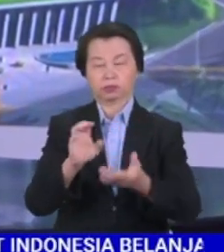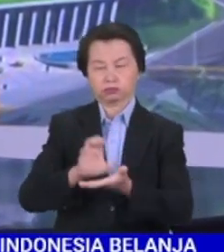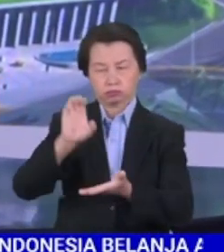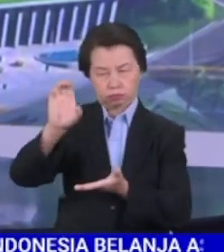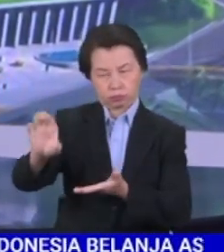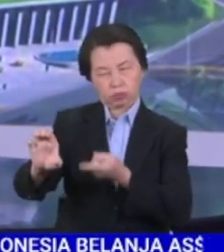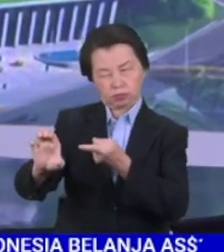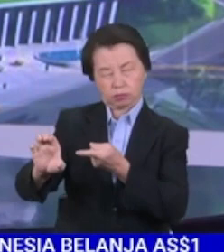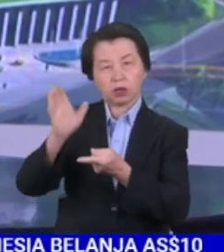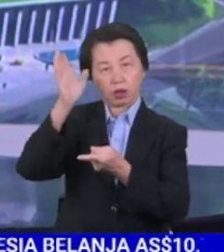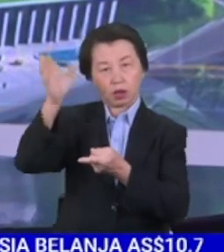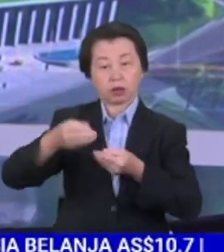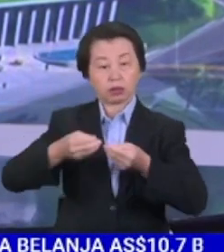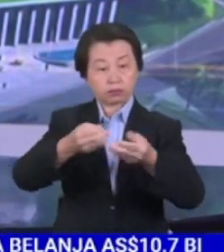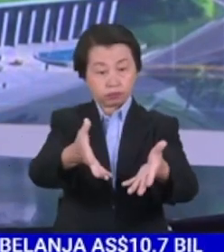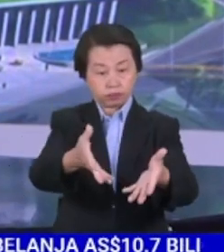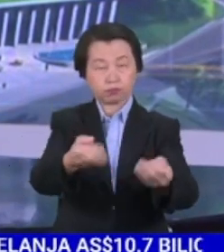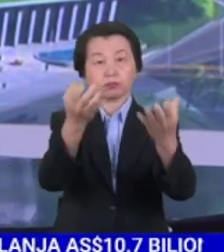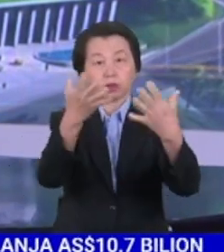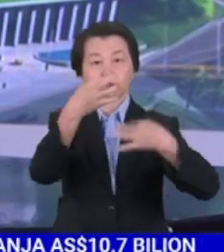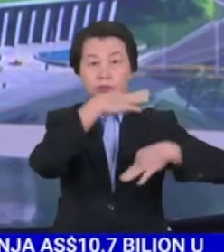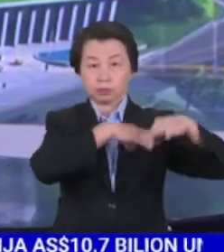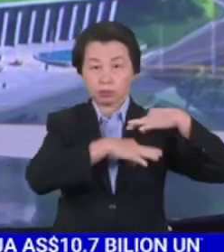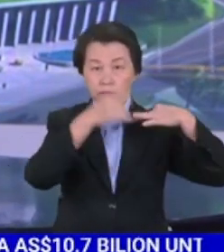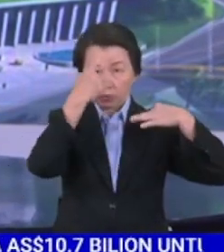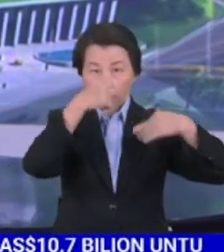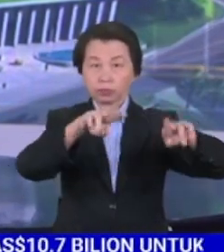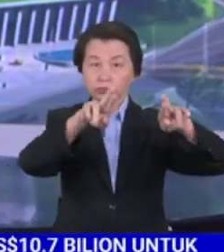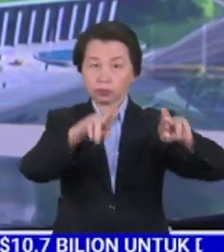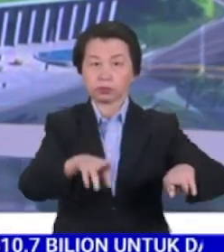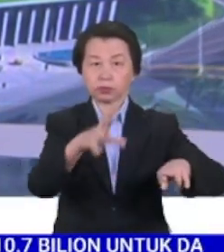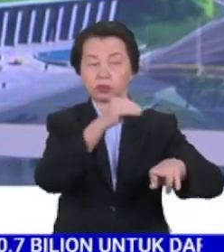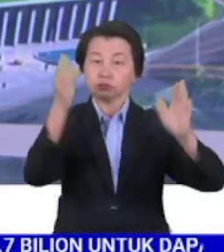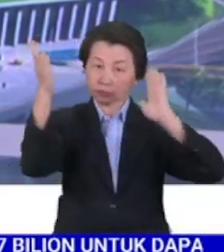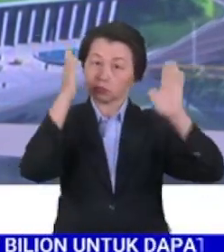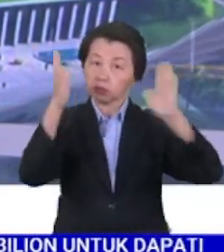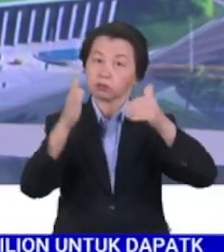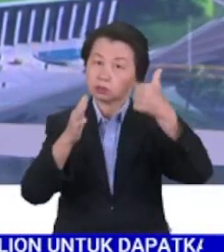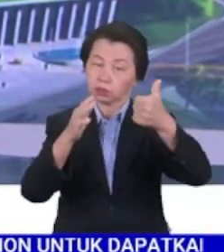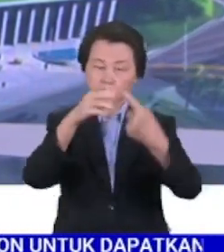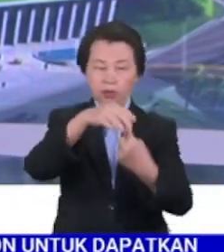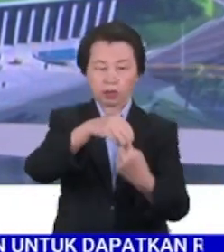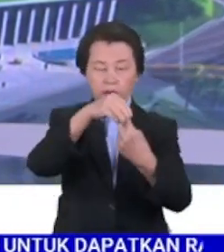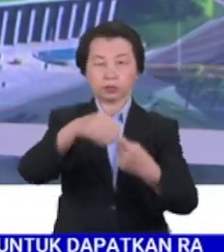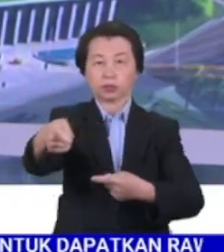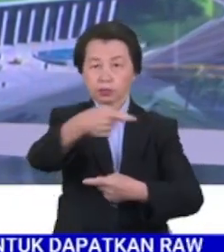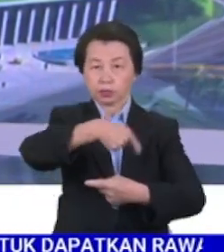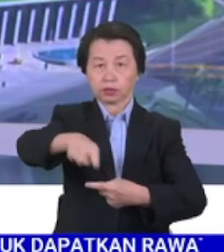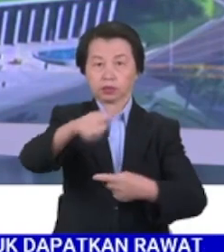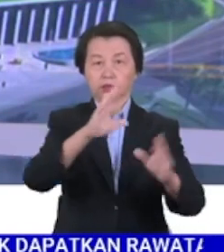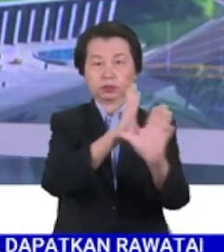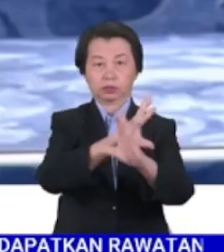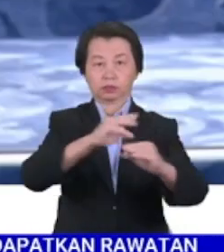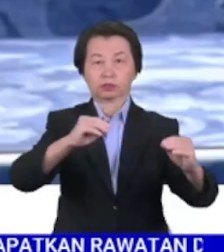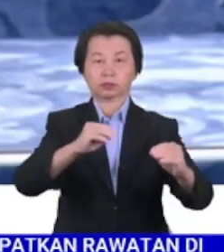Pelaburan tersebut dijangka bakal memberi limpahan manfaat kepada rakyat dan negara terutama di Sarawak.